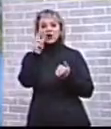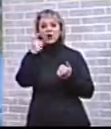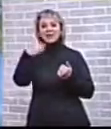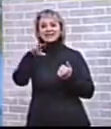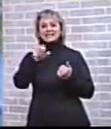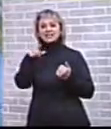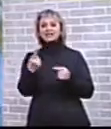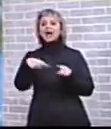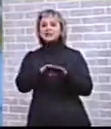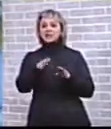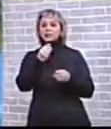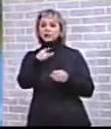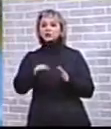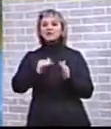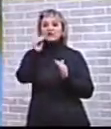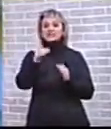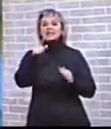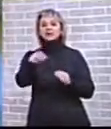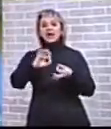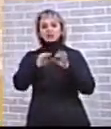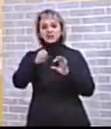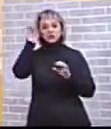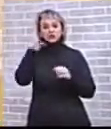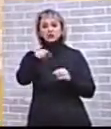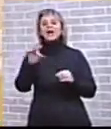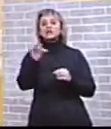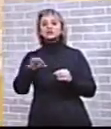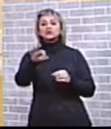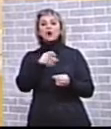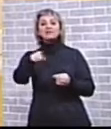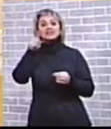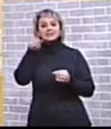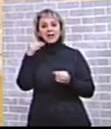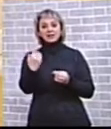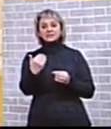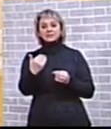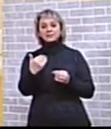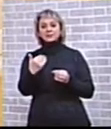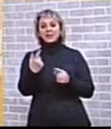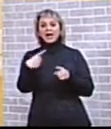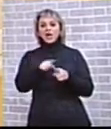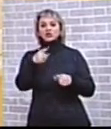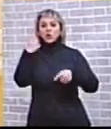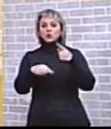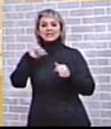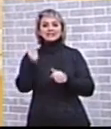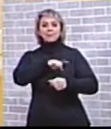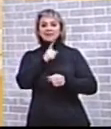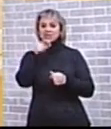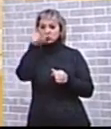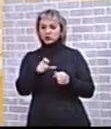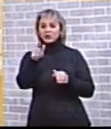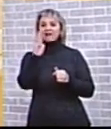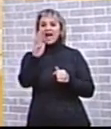На таких продуктах и вырастают олимпийские чемпионы. Ростовская область, если вы знаете, это родина самого сильного